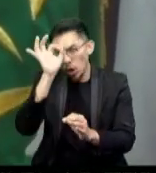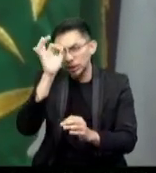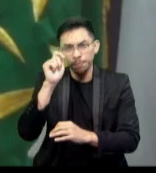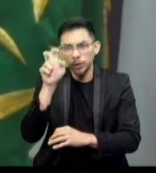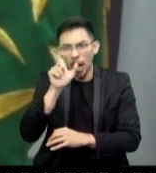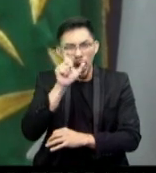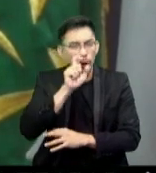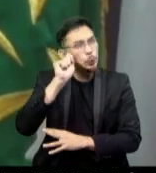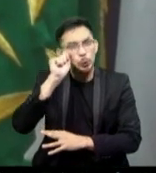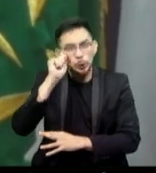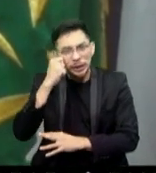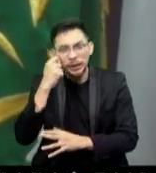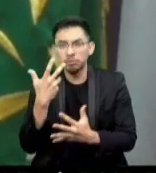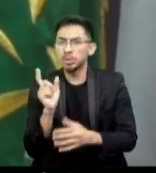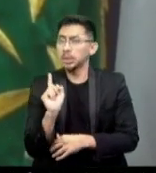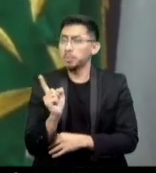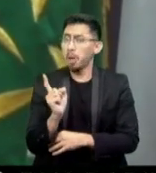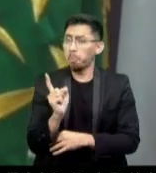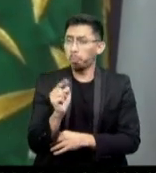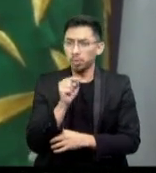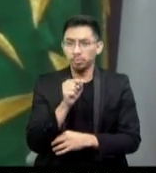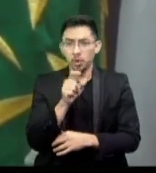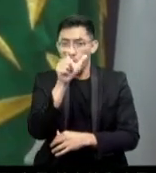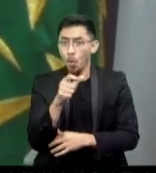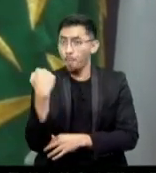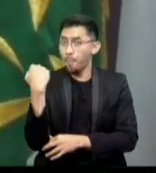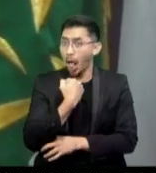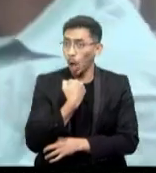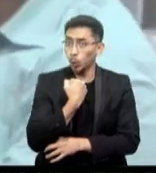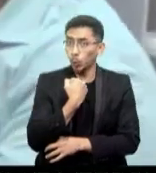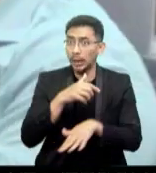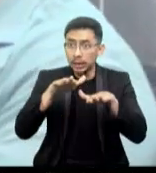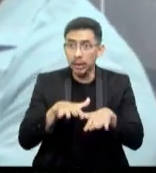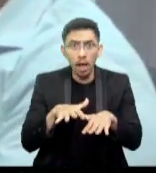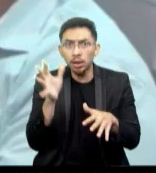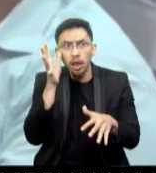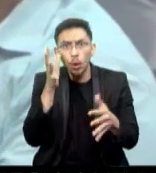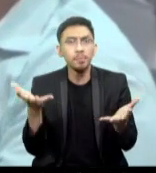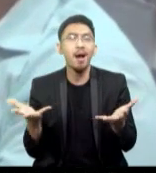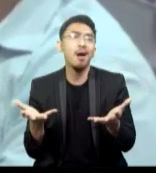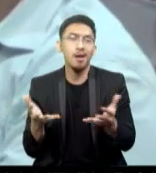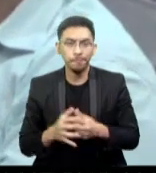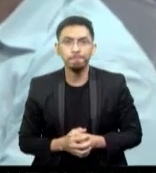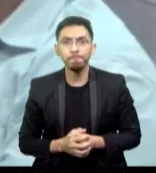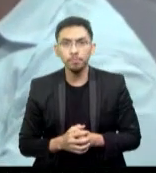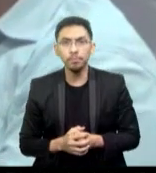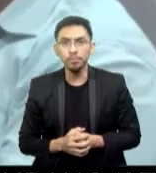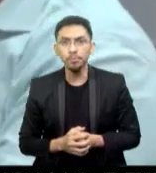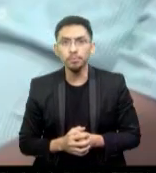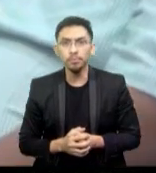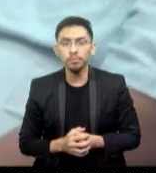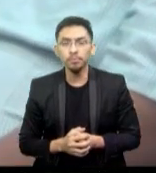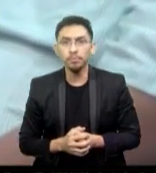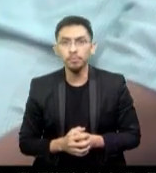eksekusi karena yang bersangkutan tidak diketahui keberadaannya. Setelah diperiksa di ruang penyidik Kejari